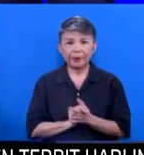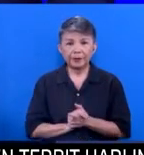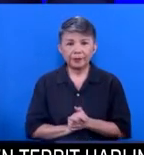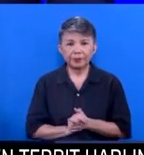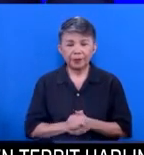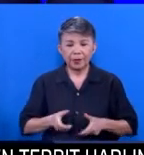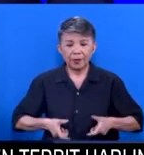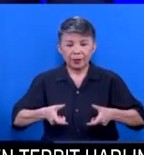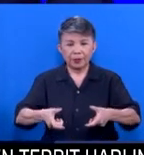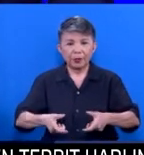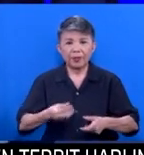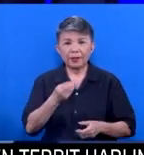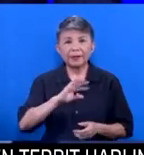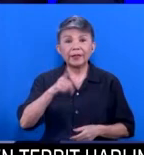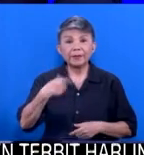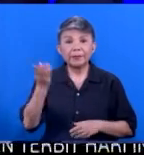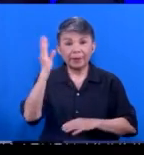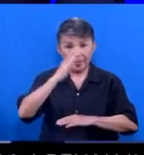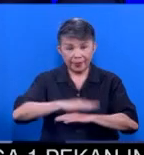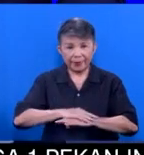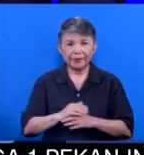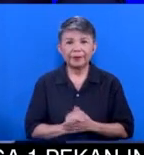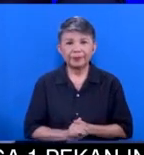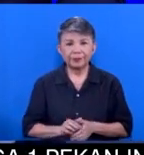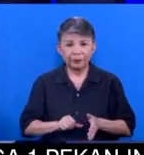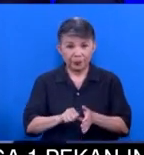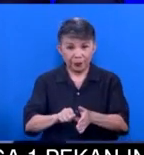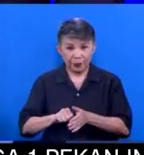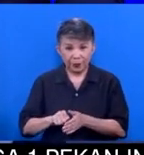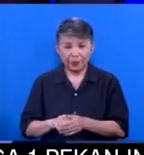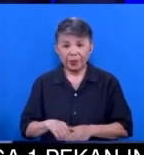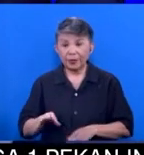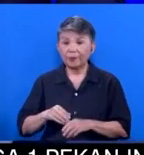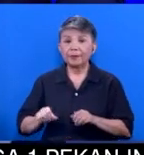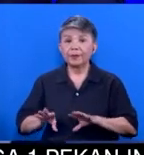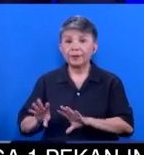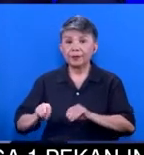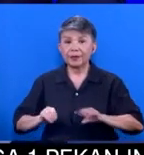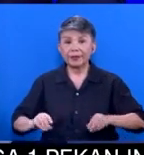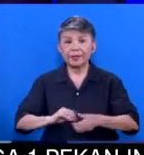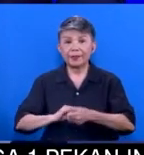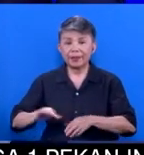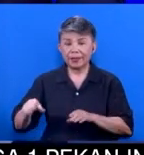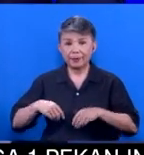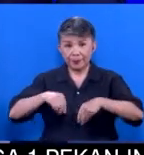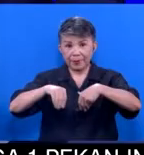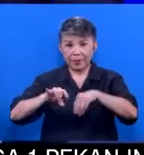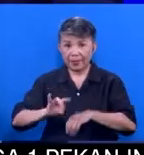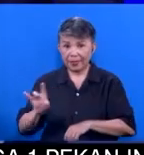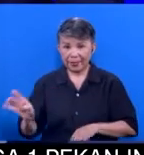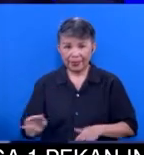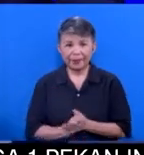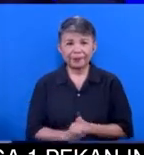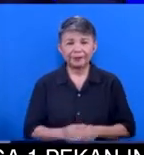berdonasi nasi kotak setiap hari akhir mereka juga turut memberdayakan pedagang sekitar yang terkena imbas dari pandemic fitnatin